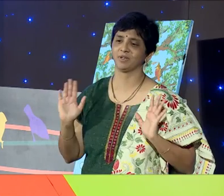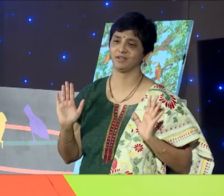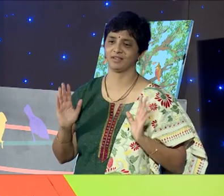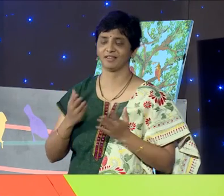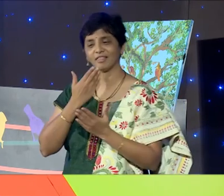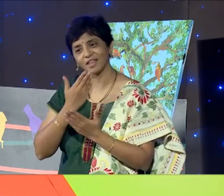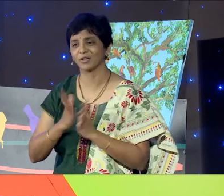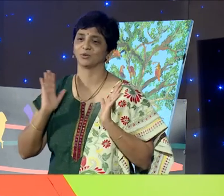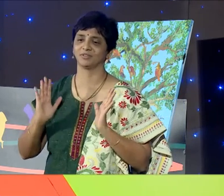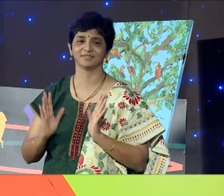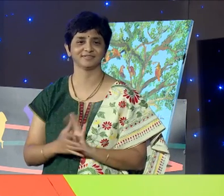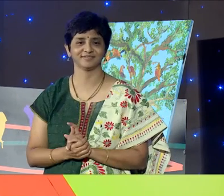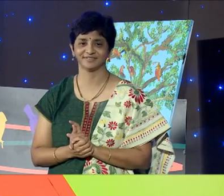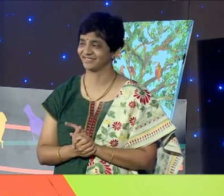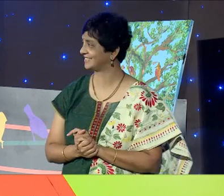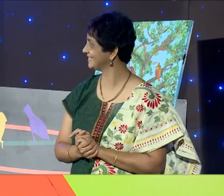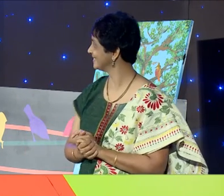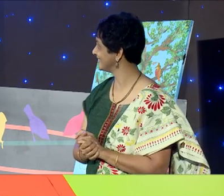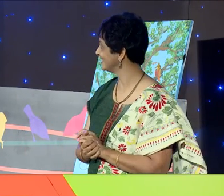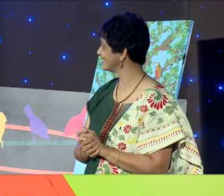इतना जरूर कहना चाहूंगा,